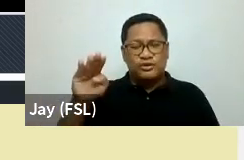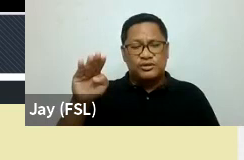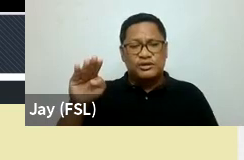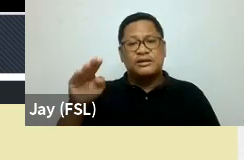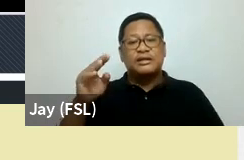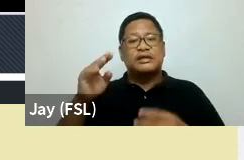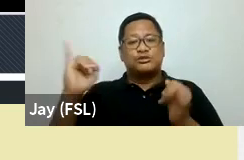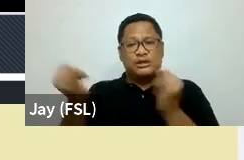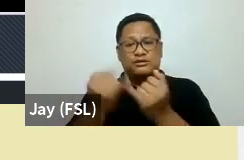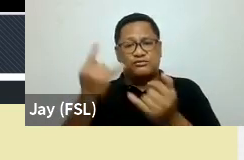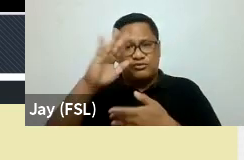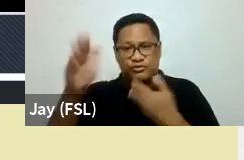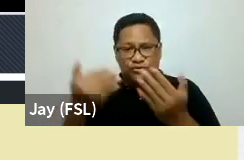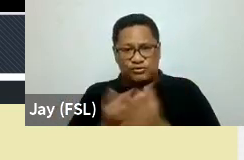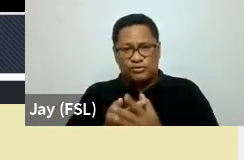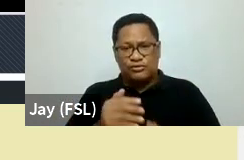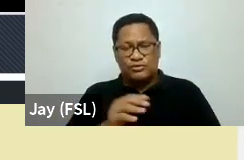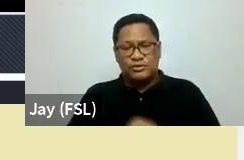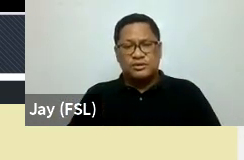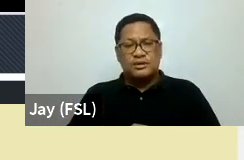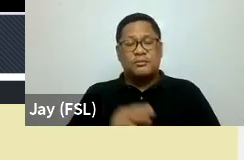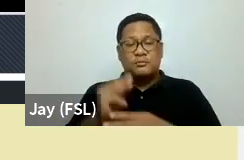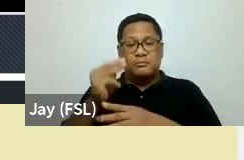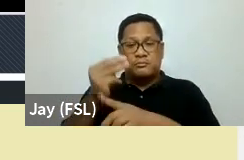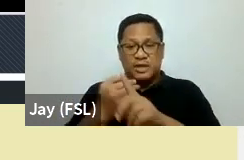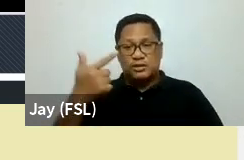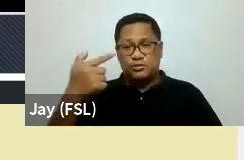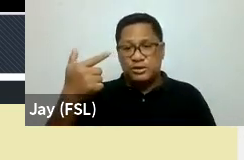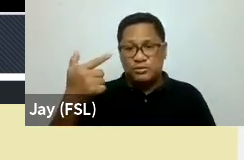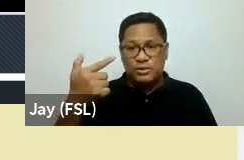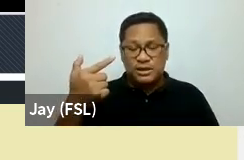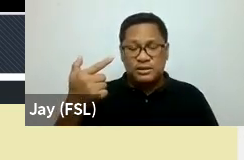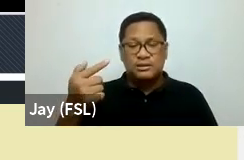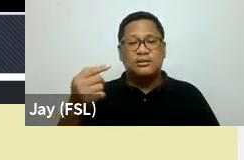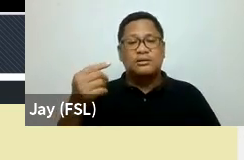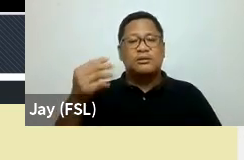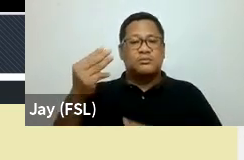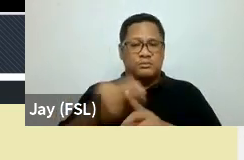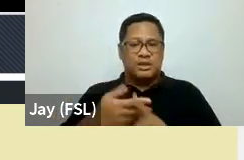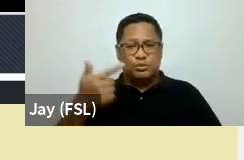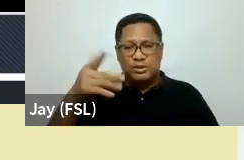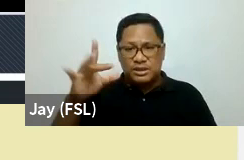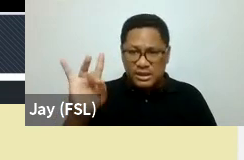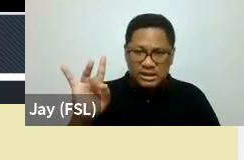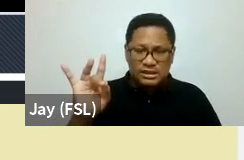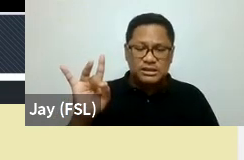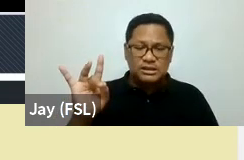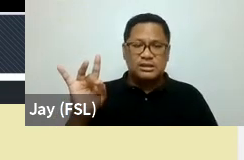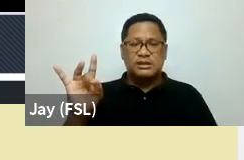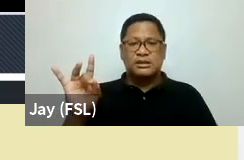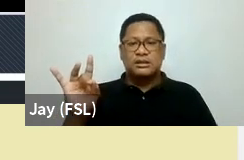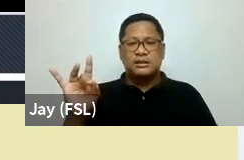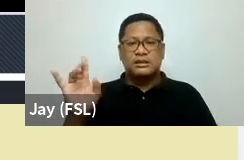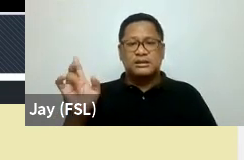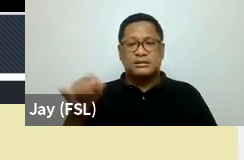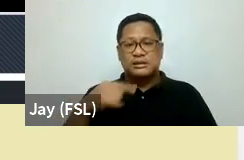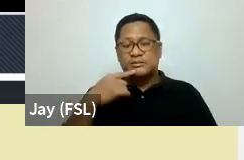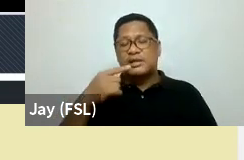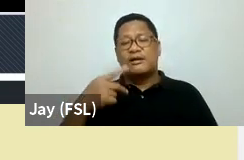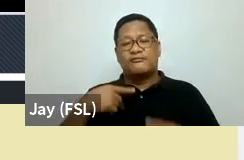All. So, May 21, ito na. May 28, tuloy-tuloy na tayo. Okay, these are our